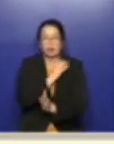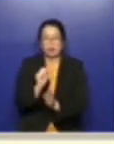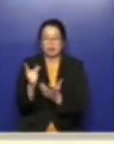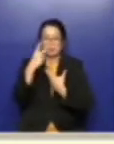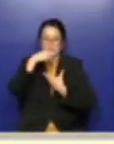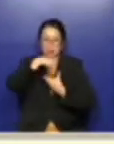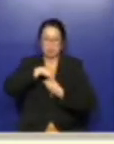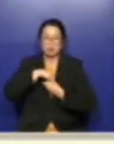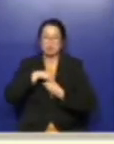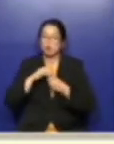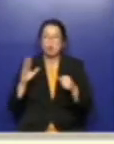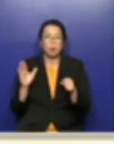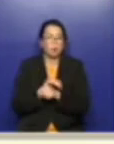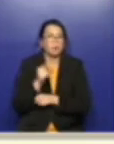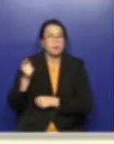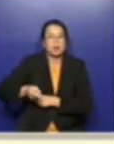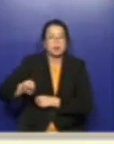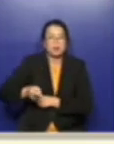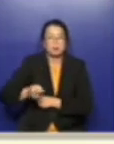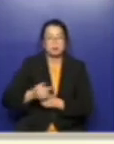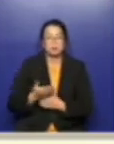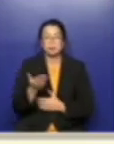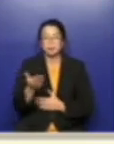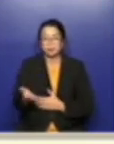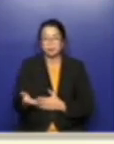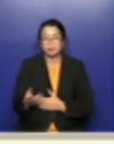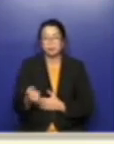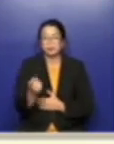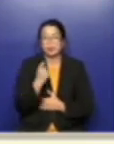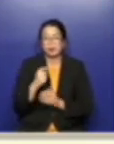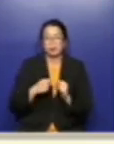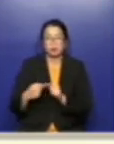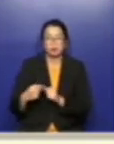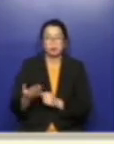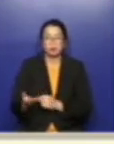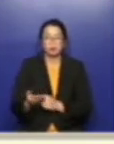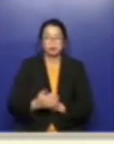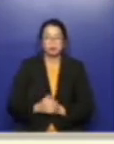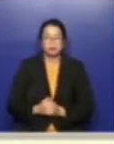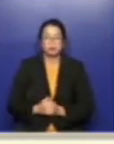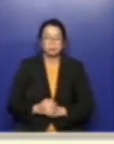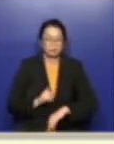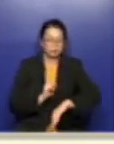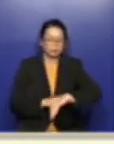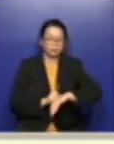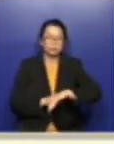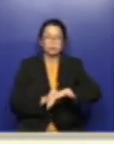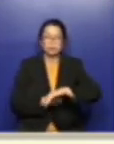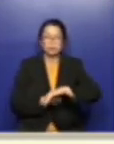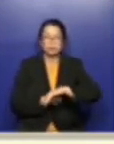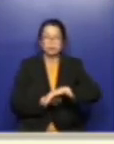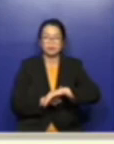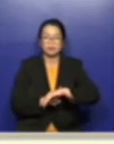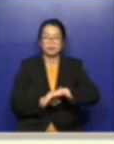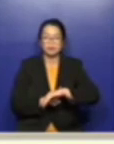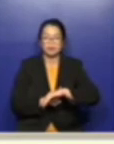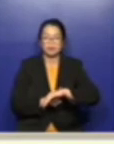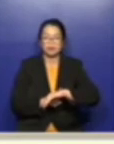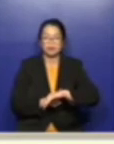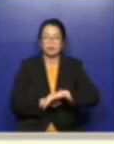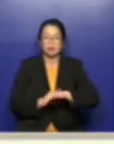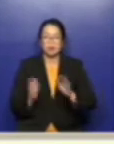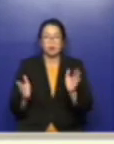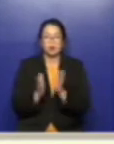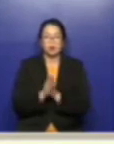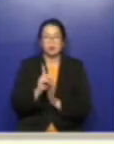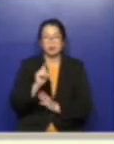ครับก็ท่านนิยมยังติดใจฮะเชิญนะครับใช้เวลาไปทั้งสองท่านนี่